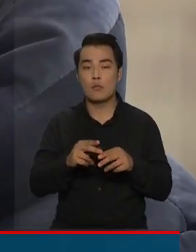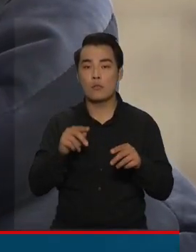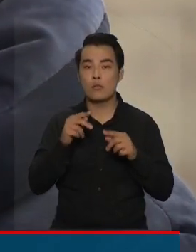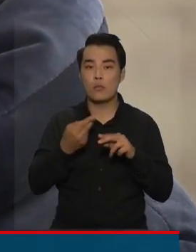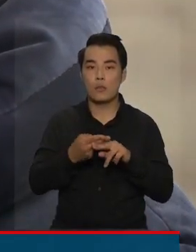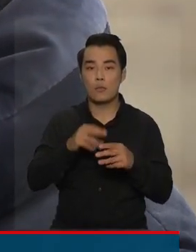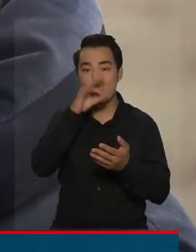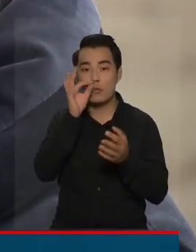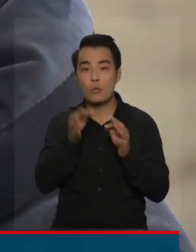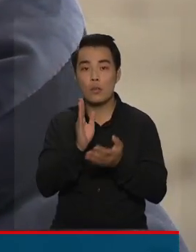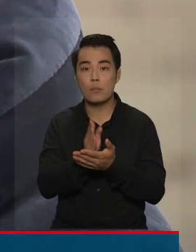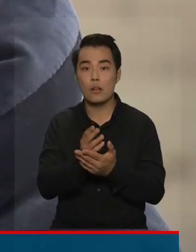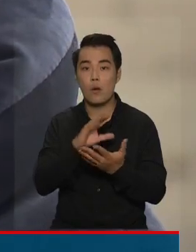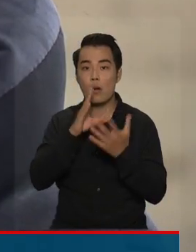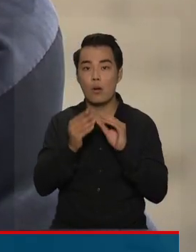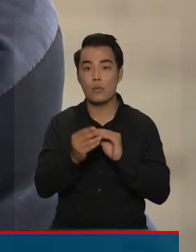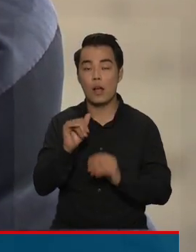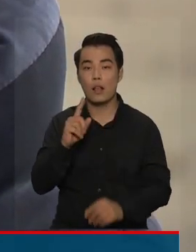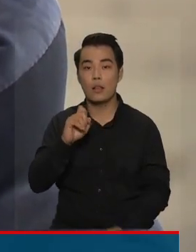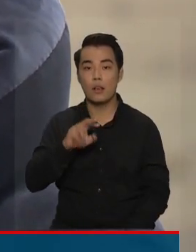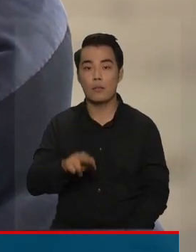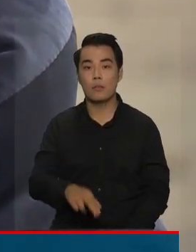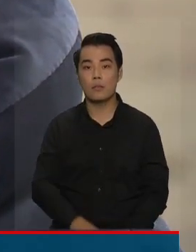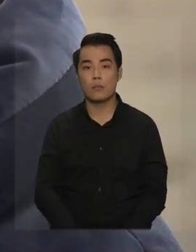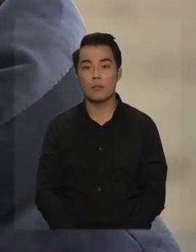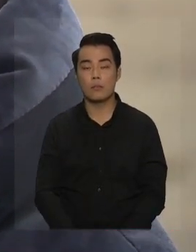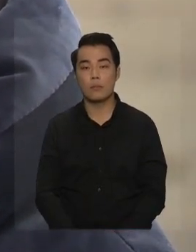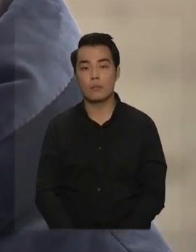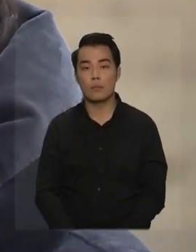настоящим искусством. Алия Кульмагамбетова, Кошкарбай Калиев, Жибек Жола.